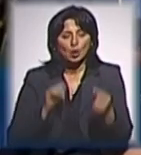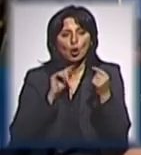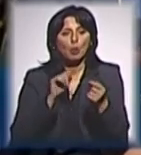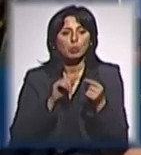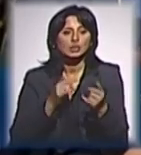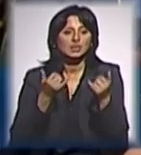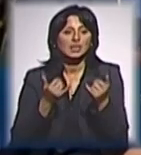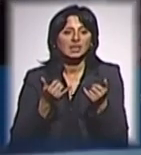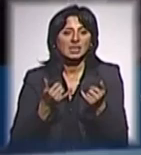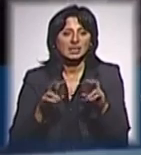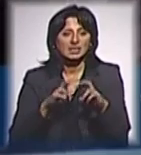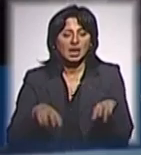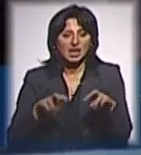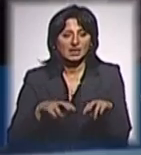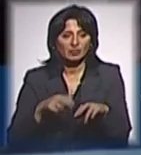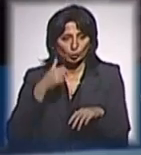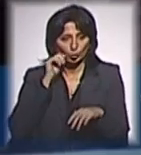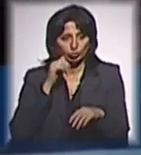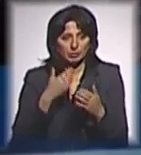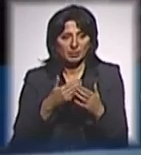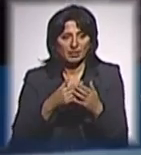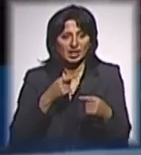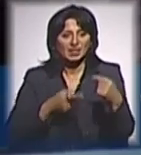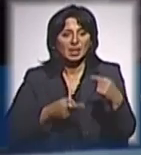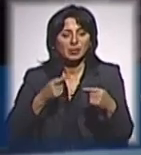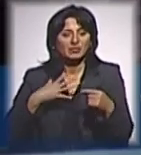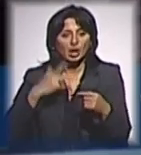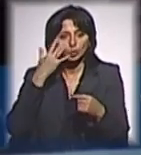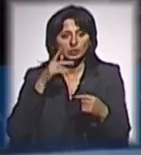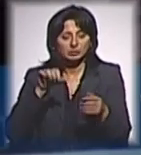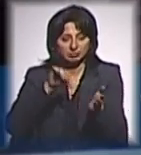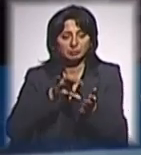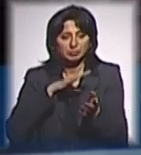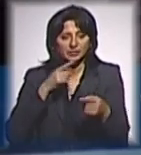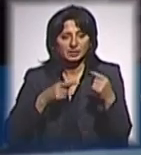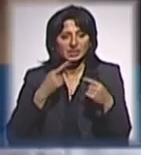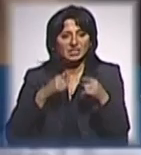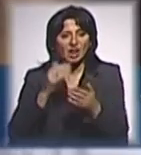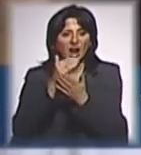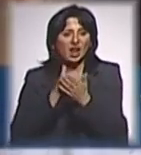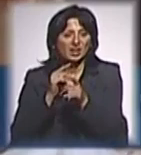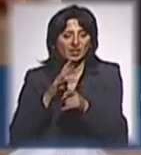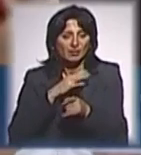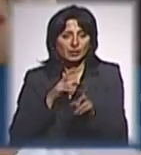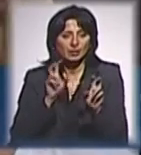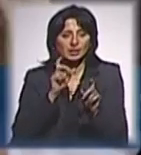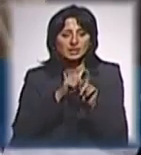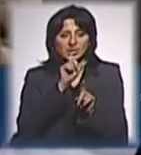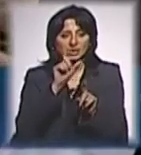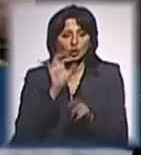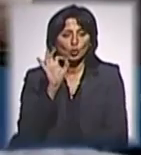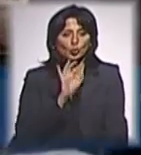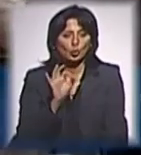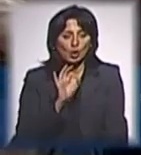ოპოზიციას დღესაც განეხილავენ ჩვენ აი გუშინ მქონდა მაგალითად დებატები ქართული ოსნების წარმომადგენლებთან ერთ-ერთ სხვა არხზე აი ტერმინებს გეტყვით